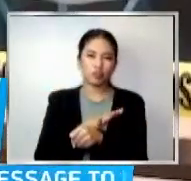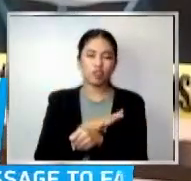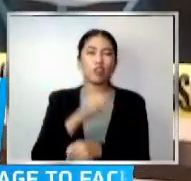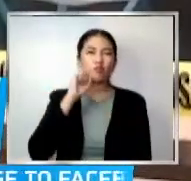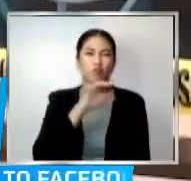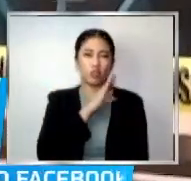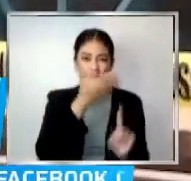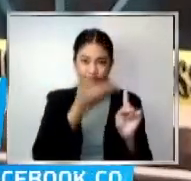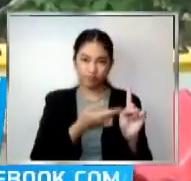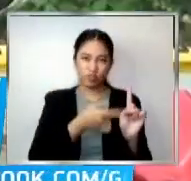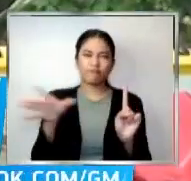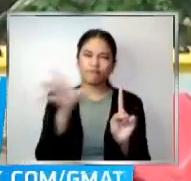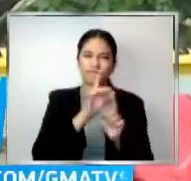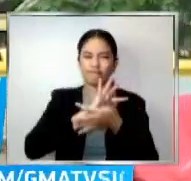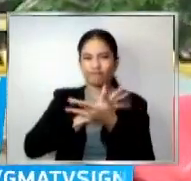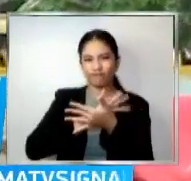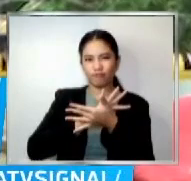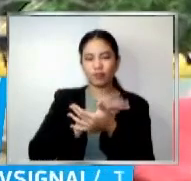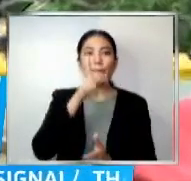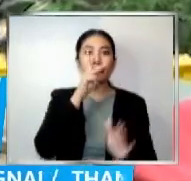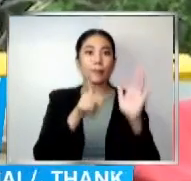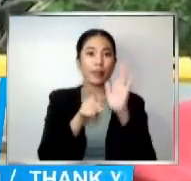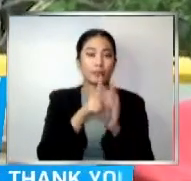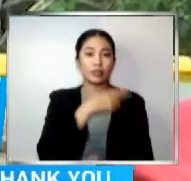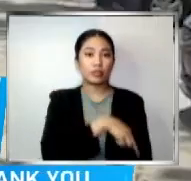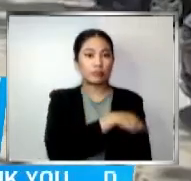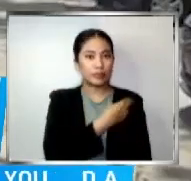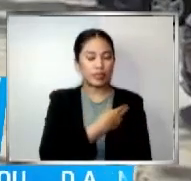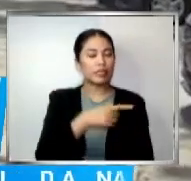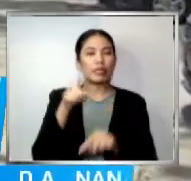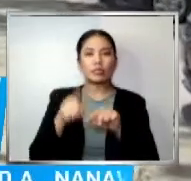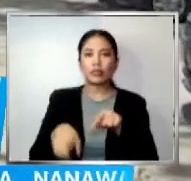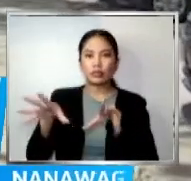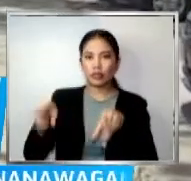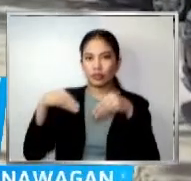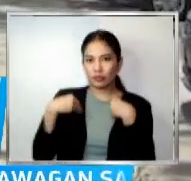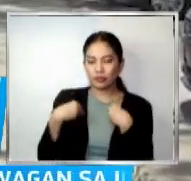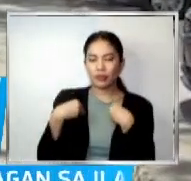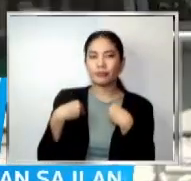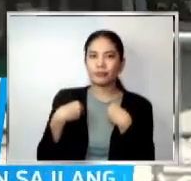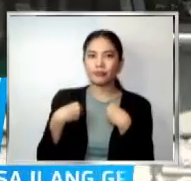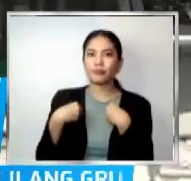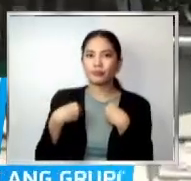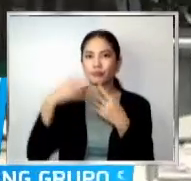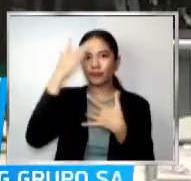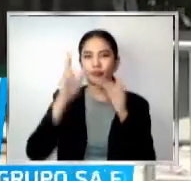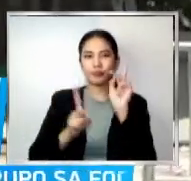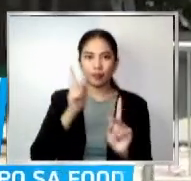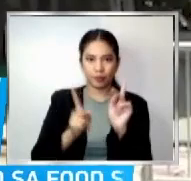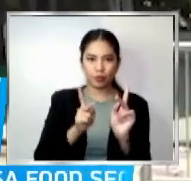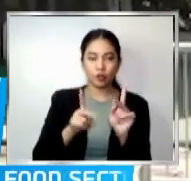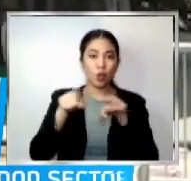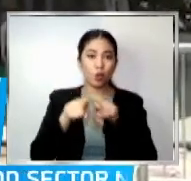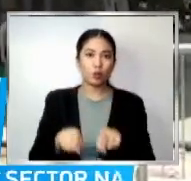mga pribadong ospital sa lungsod ang hindi na kaya magpasok ng bagong pasyente. Pati ang Zamboanga City Medical Center na naging isang COVID